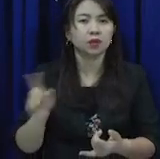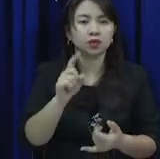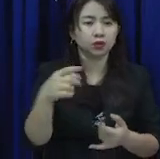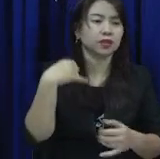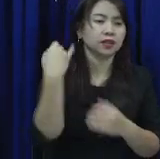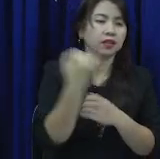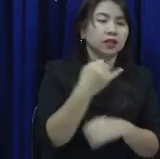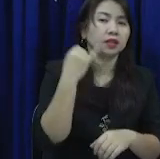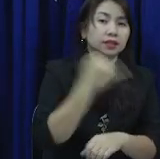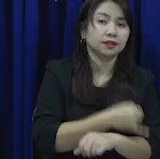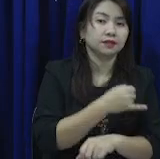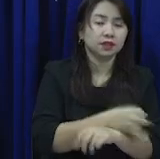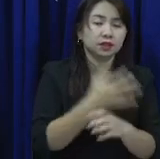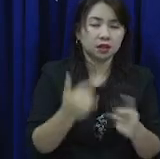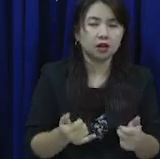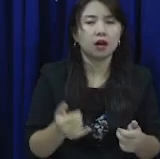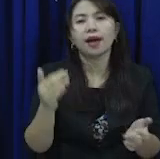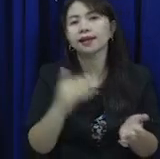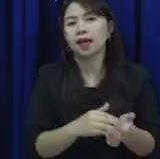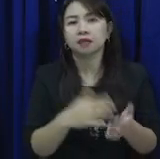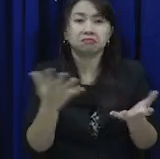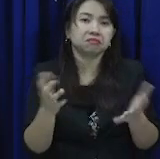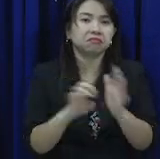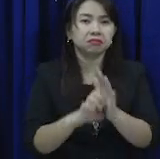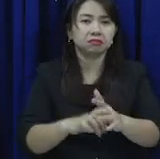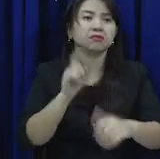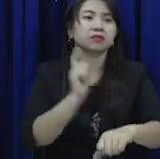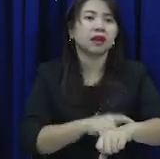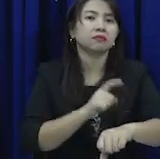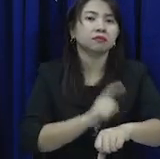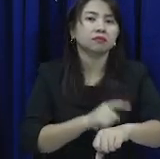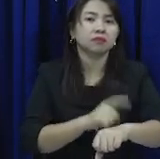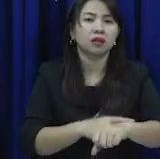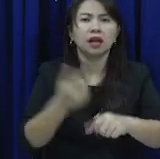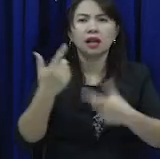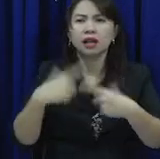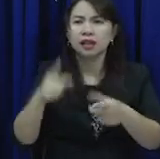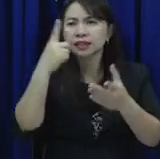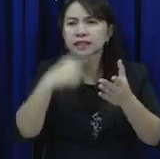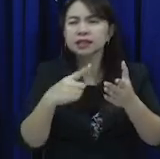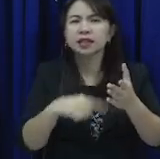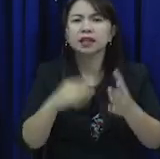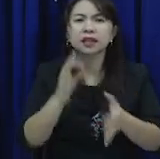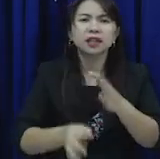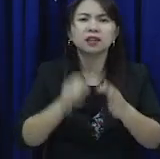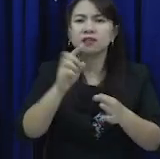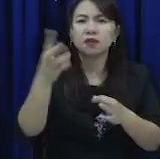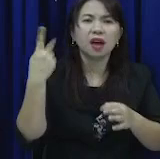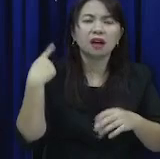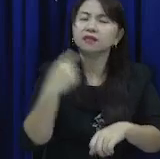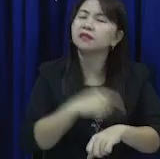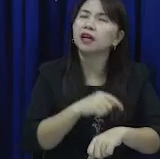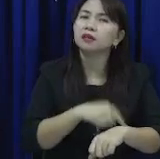All right let's see Kung gaano kayo ka faithful sa time nandito ka ba nung